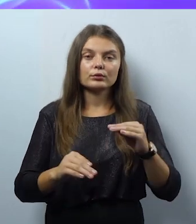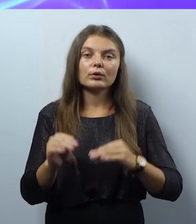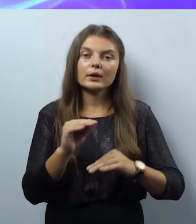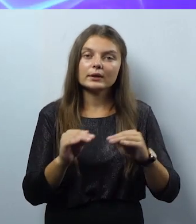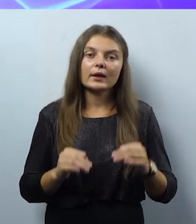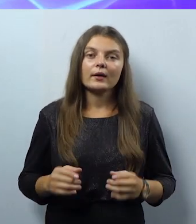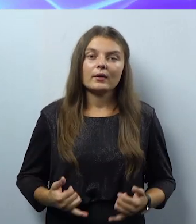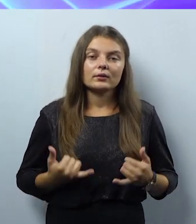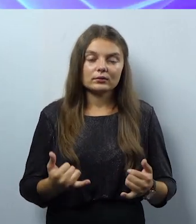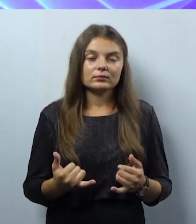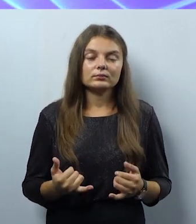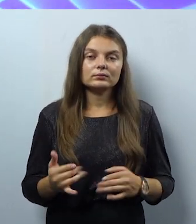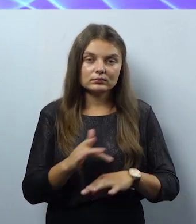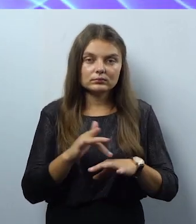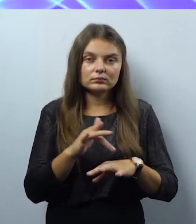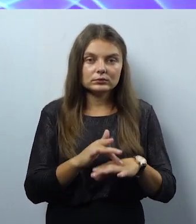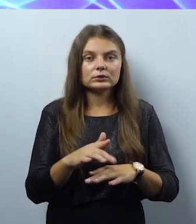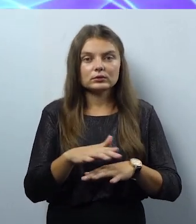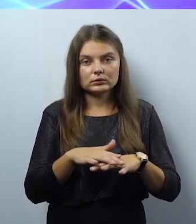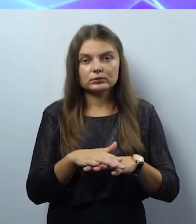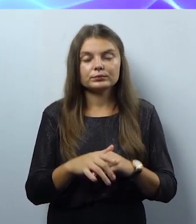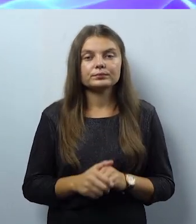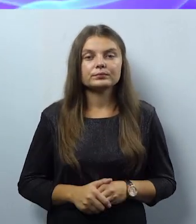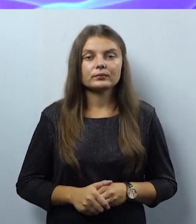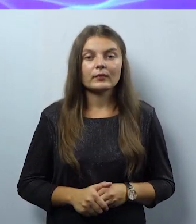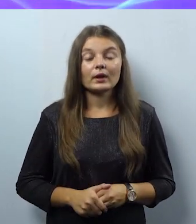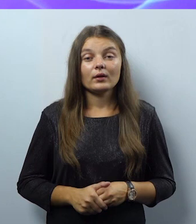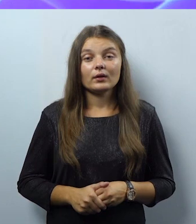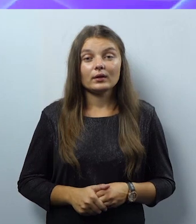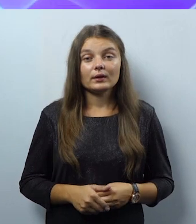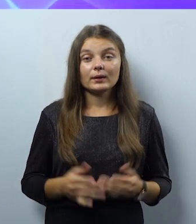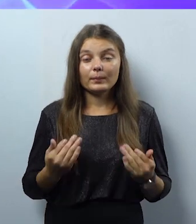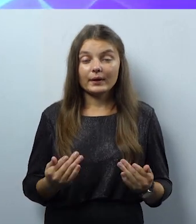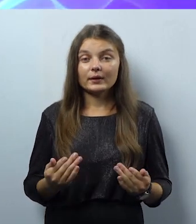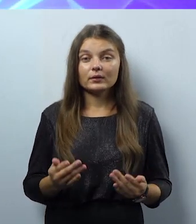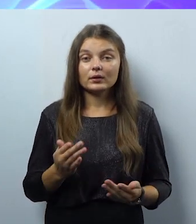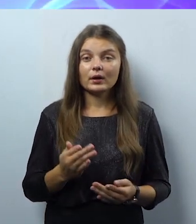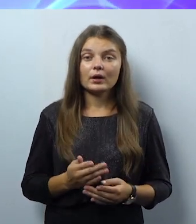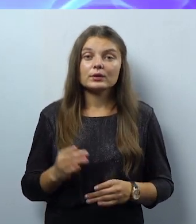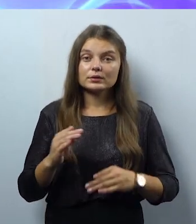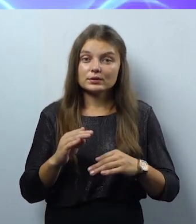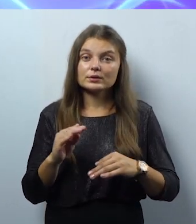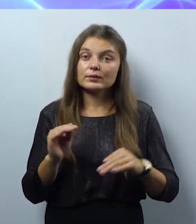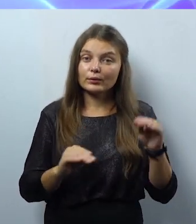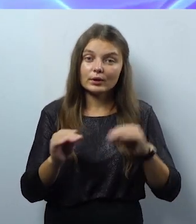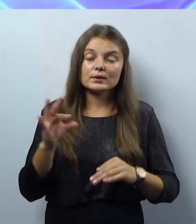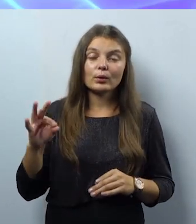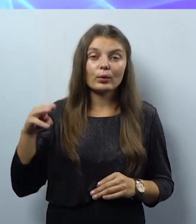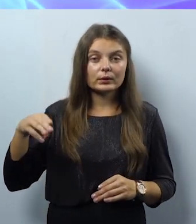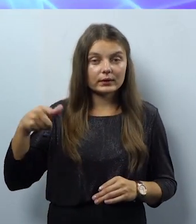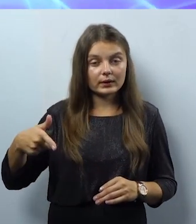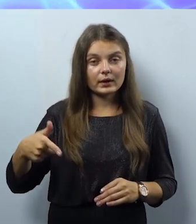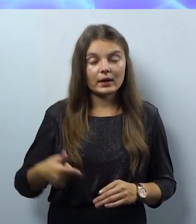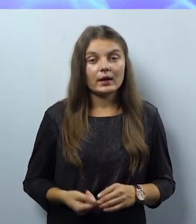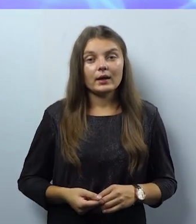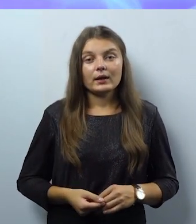зараз приєднуються села, і нам треба буде приєднати до себе ті заклади охорони здоров'я, які знаходяться у сільській місцевості. Ну, тобто ці ФАПи, це і